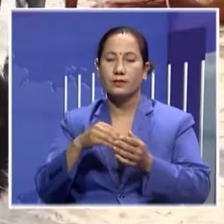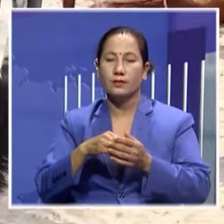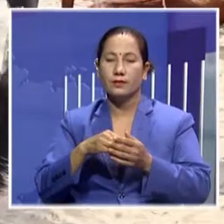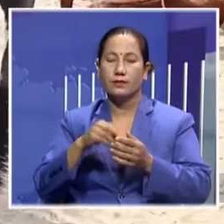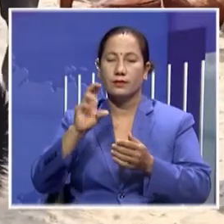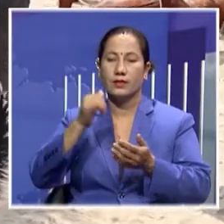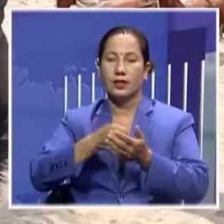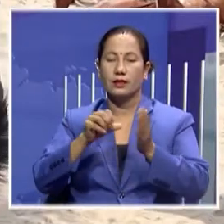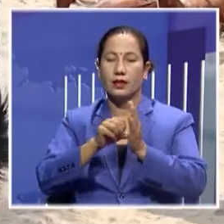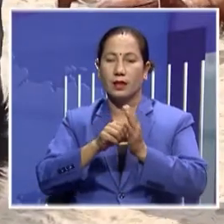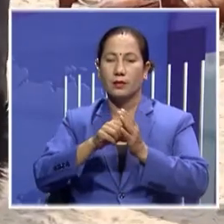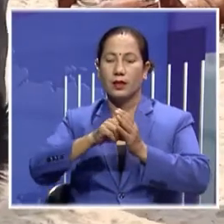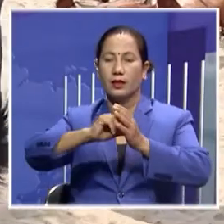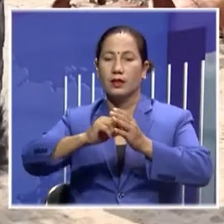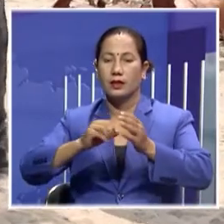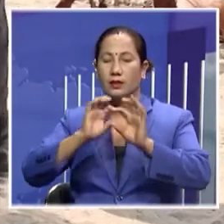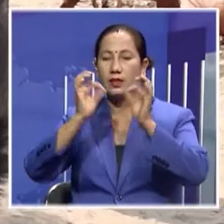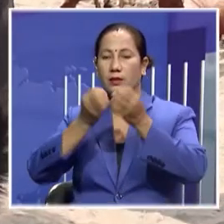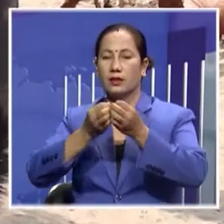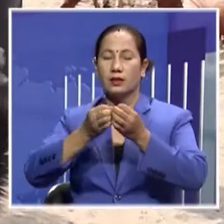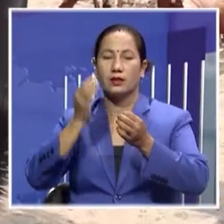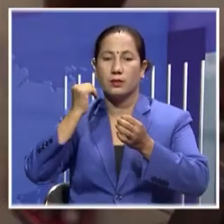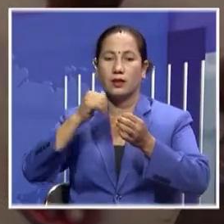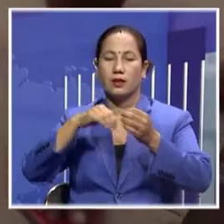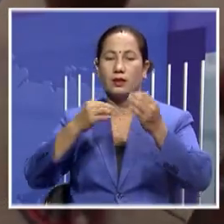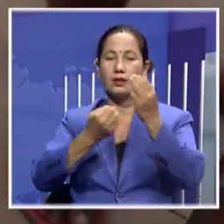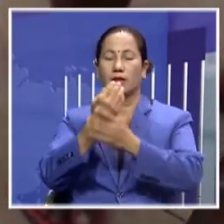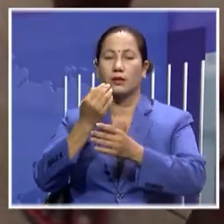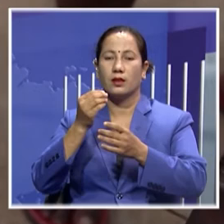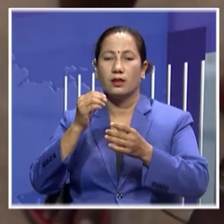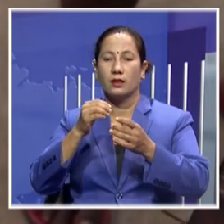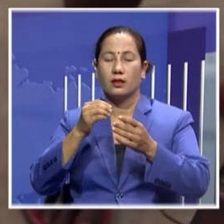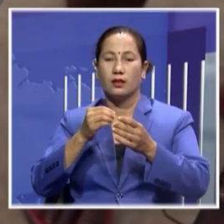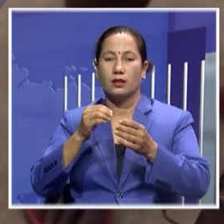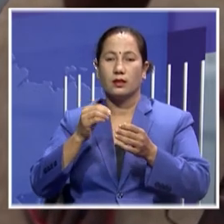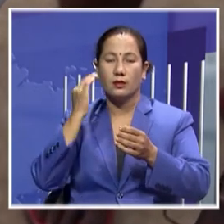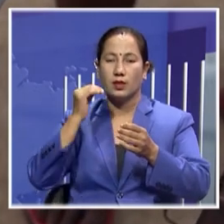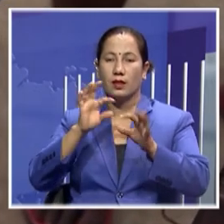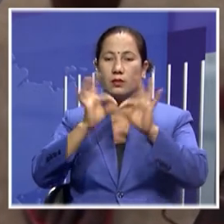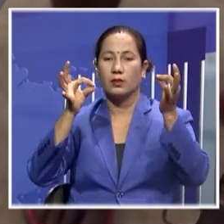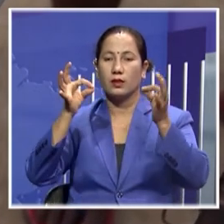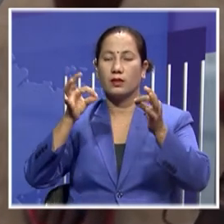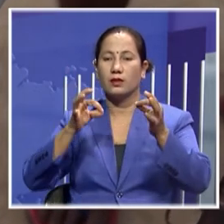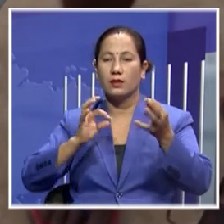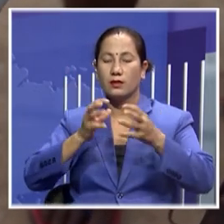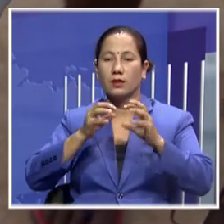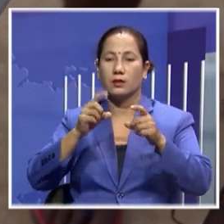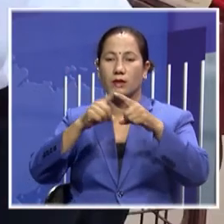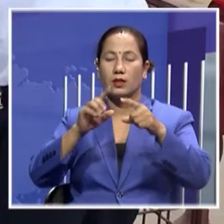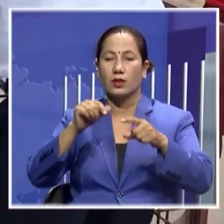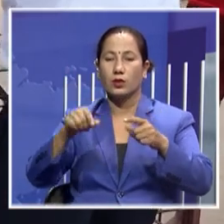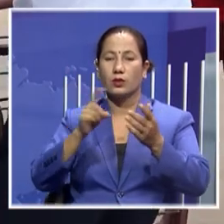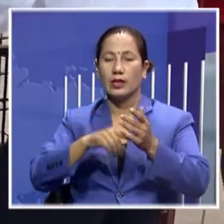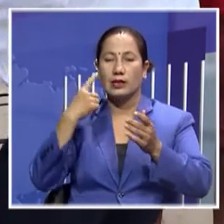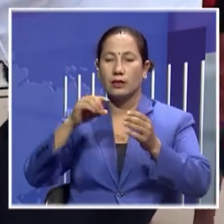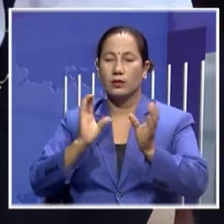दाङ जिल्लामा सामाजिक महिला उद्यमी सहकारी संस्था स्थापना पश्चात महिलाहरू विभिन्न उद्यममा जोडिएका छन्। सुरुका दिनमा समूह मार्फत